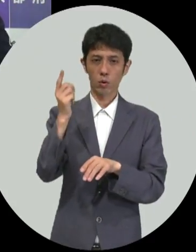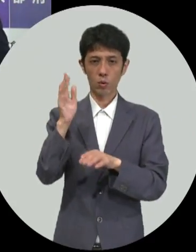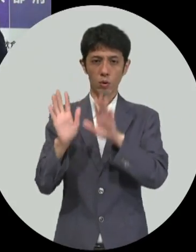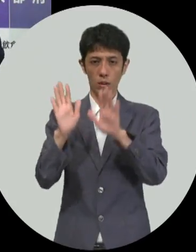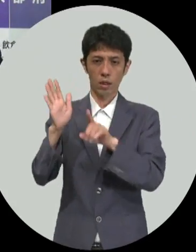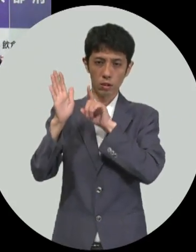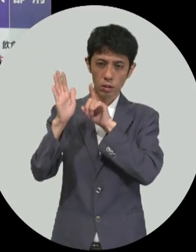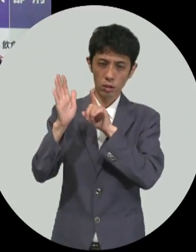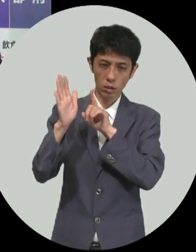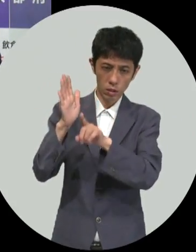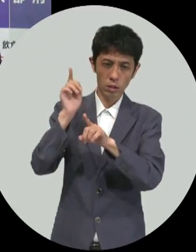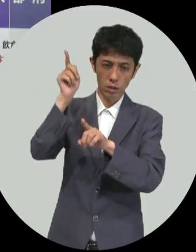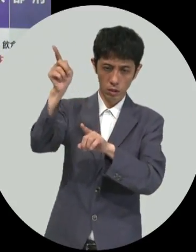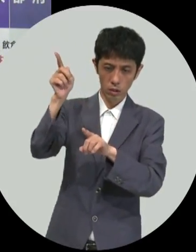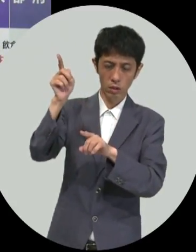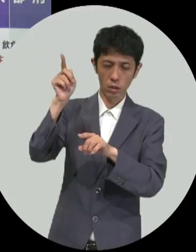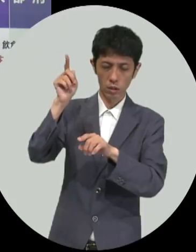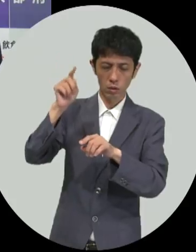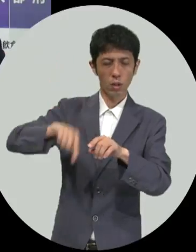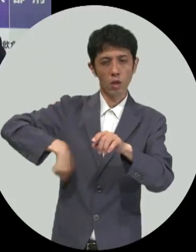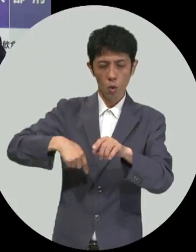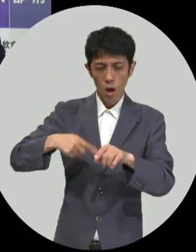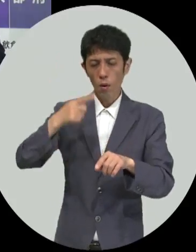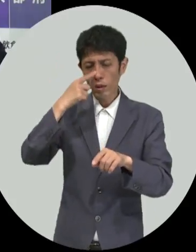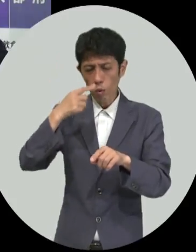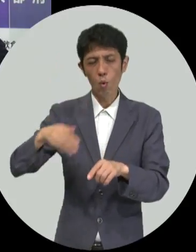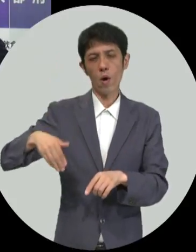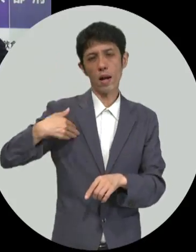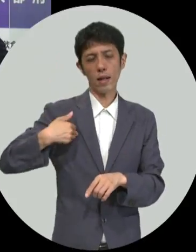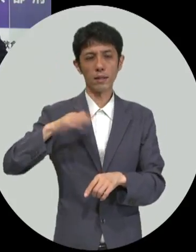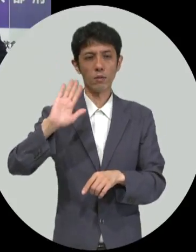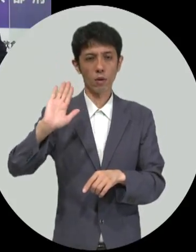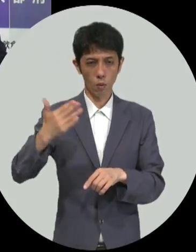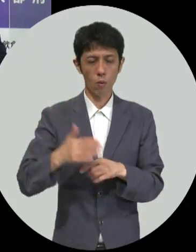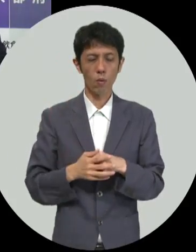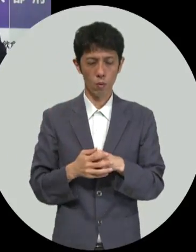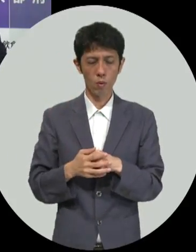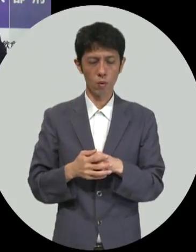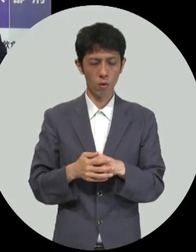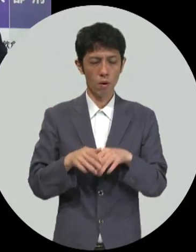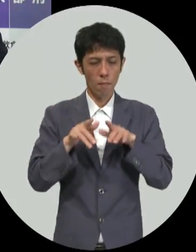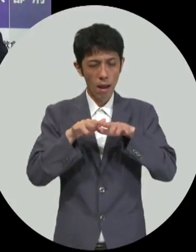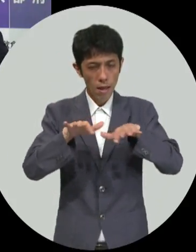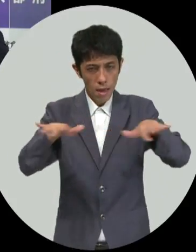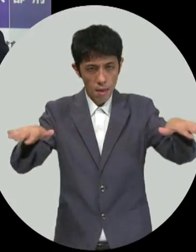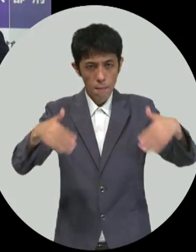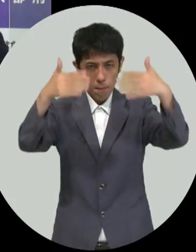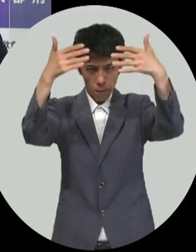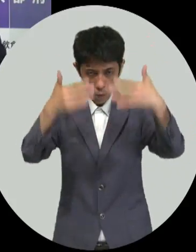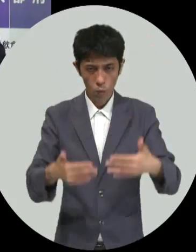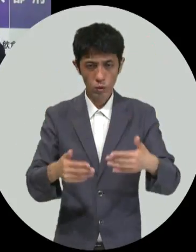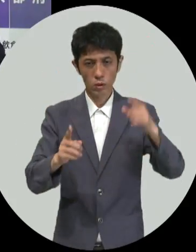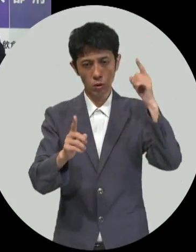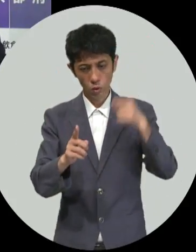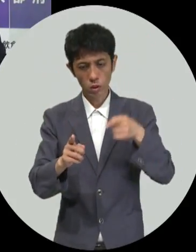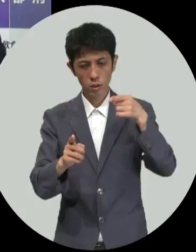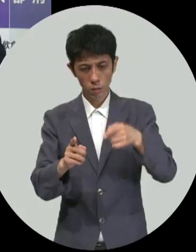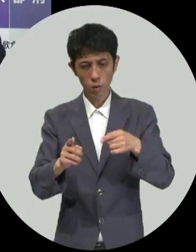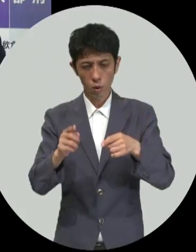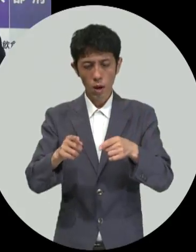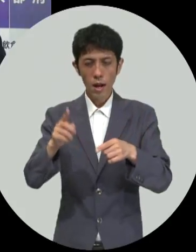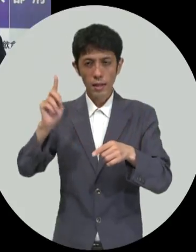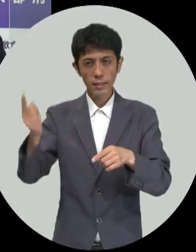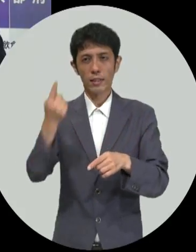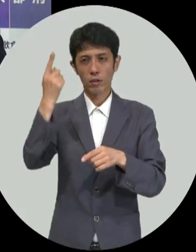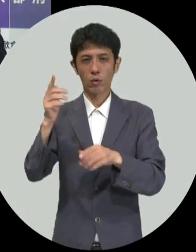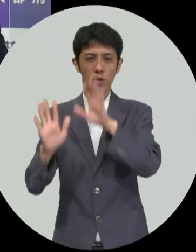容がどうなるかというのを私もまだつぶさには分かりませんけれども、まん延防止等重点措置といえどもかなり緊急事態措置に近